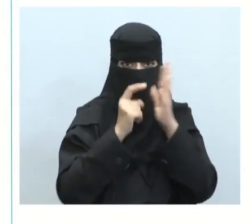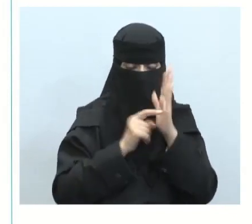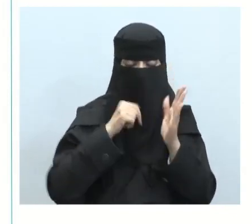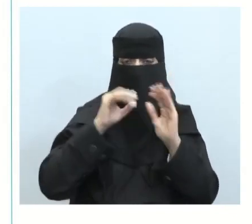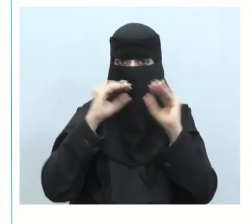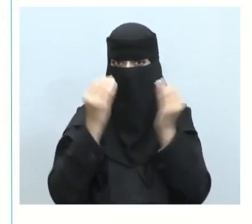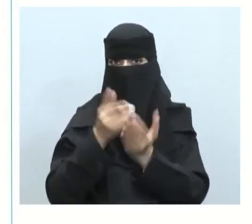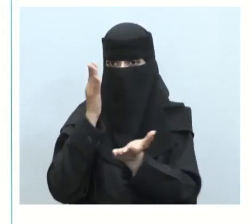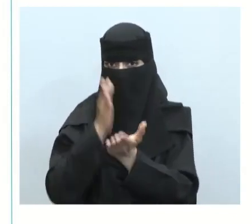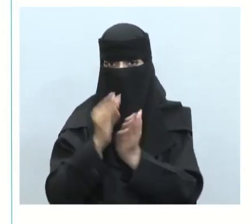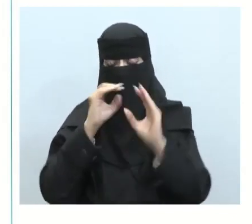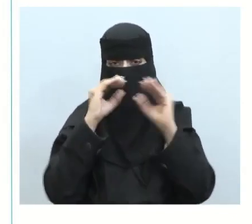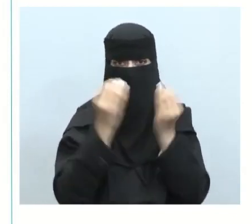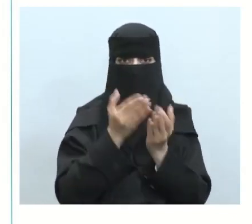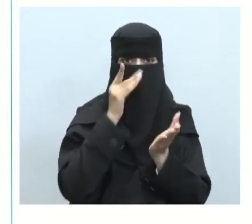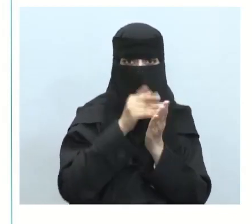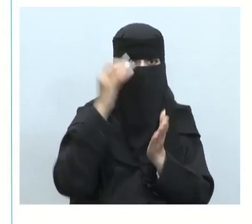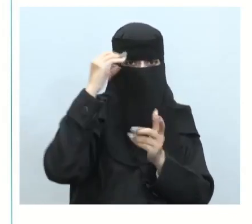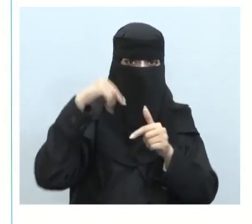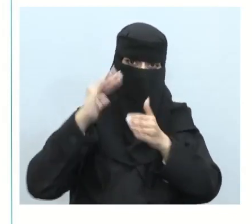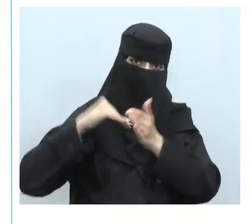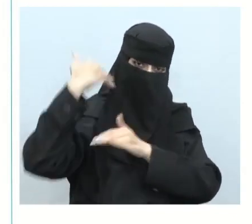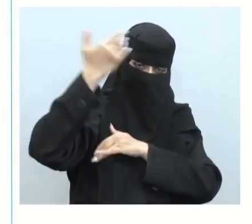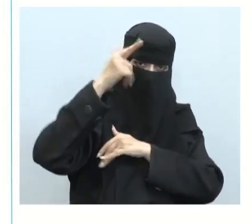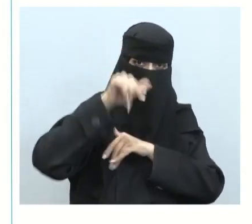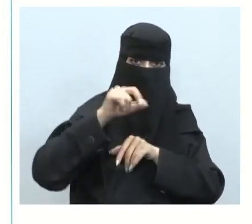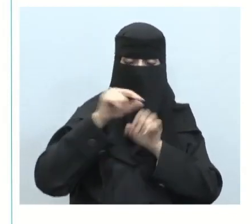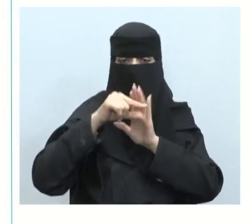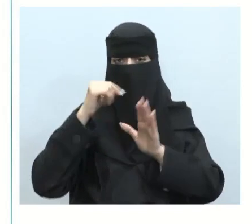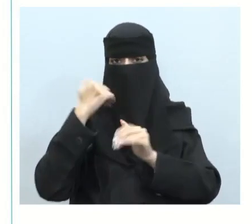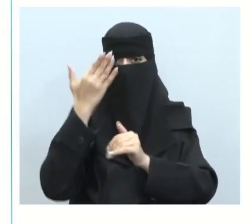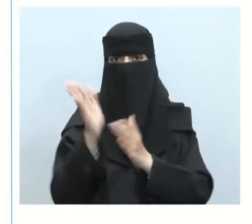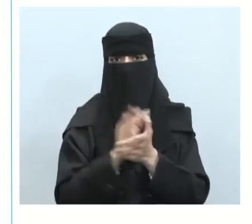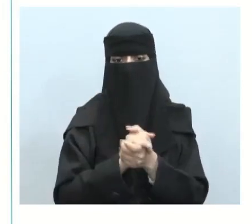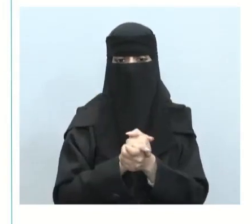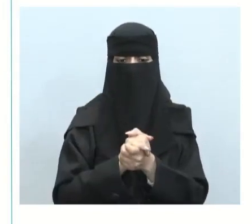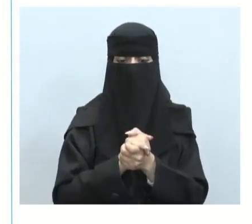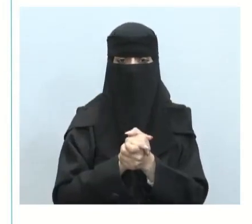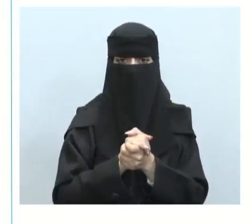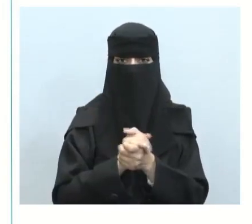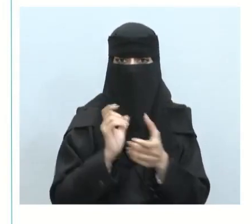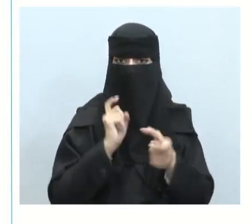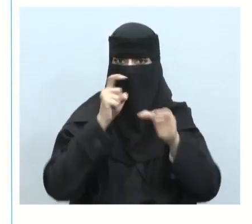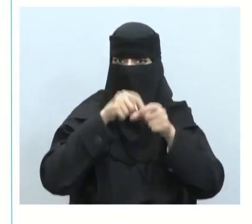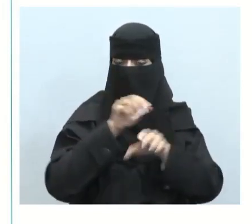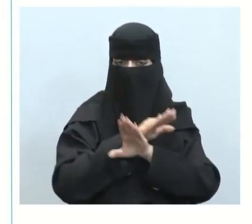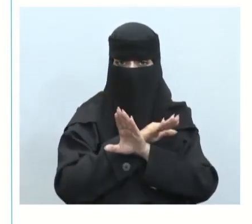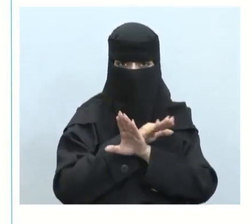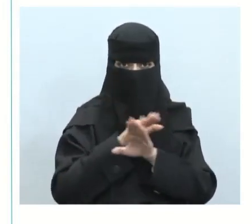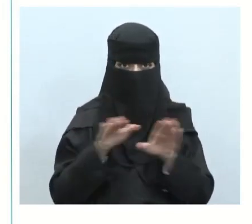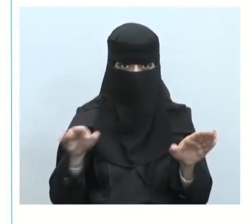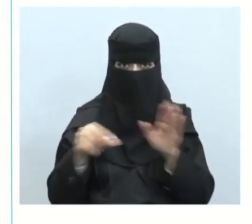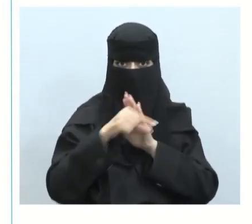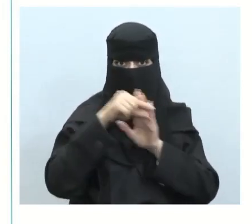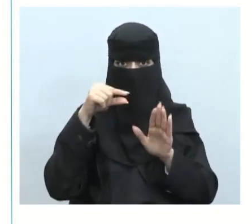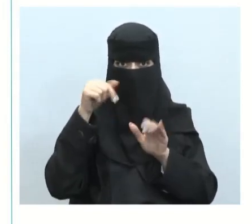سلوكيه اداره علميه وهذا باذن الله سيكون محور حديثنا في الدرس القادم الى هنا اعزائي الطلاب